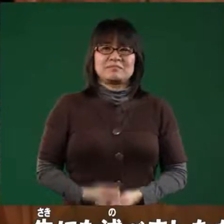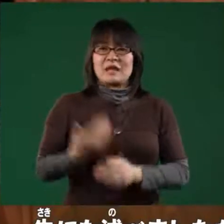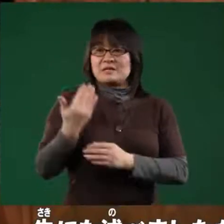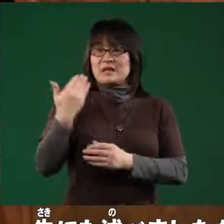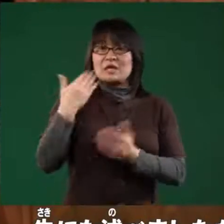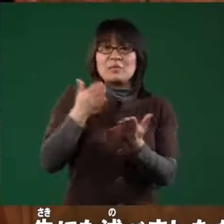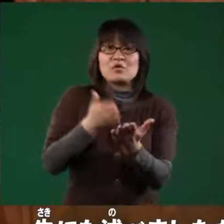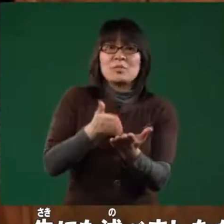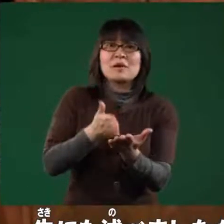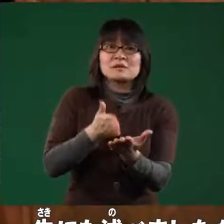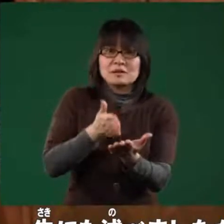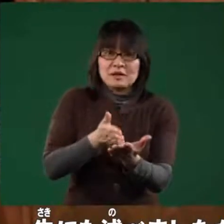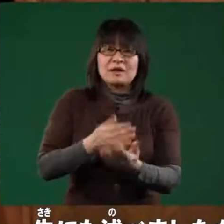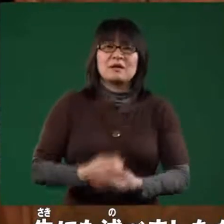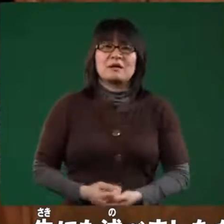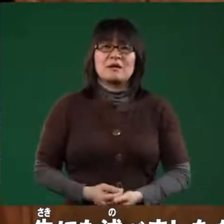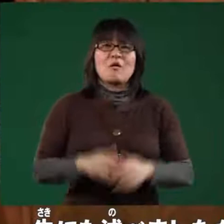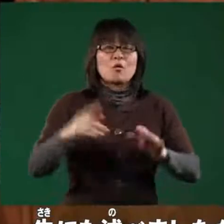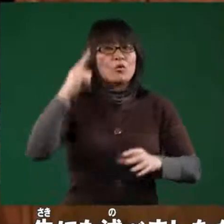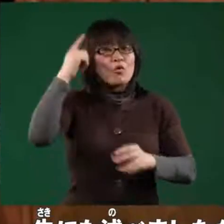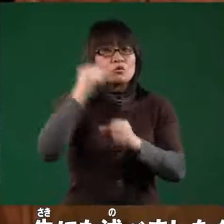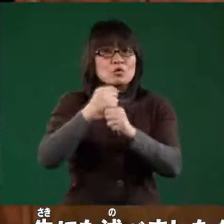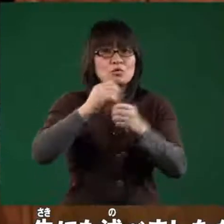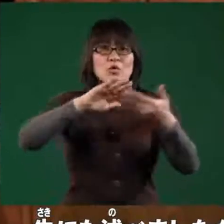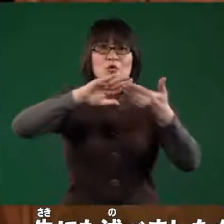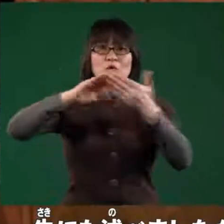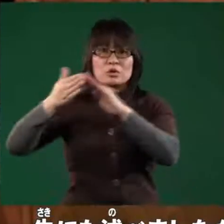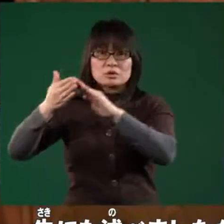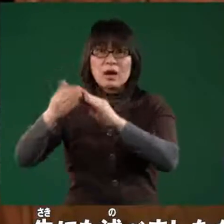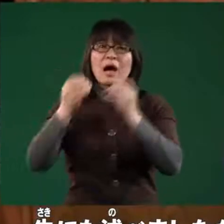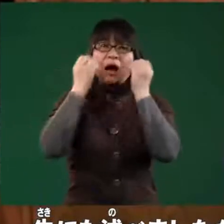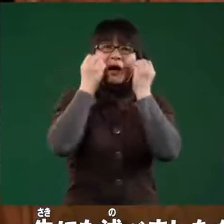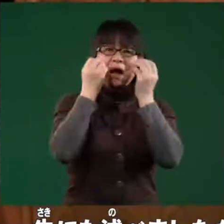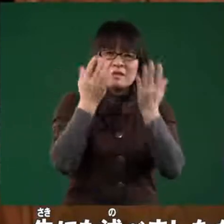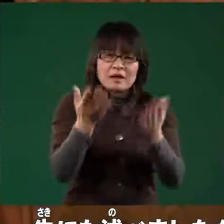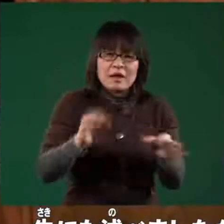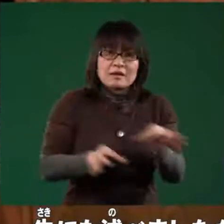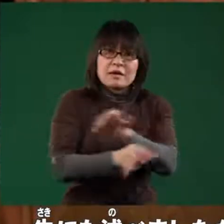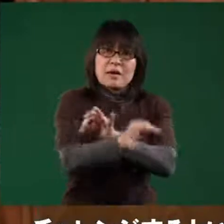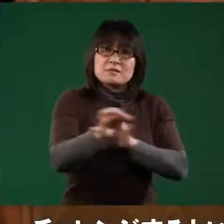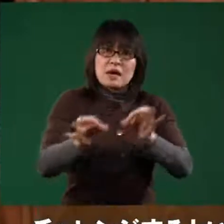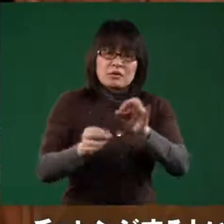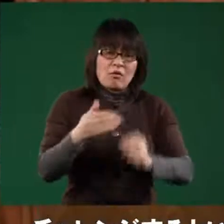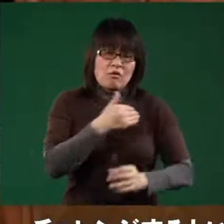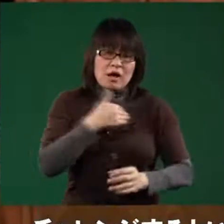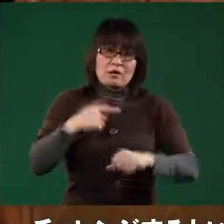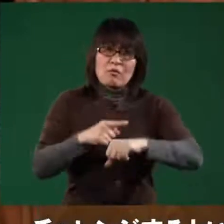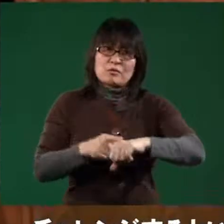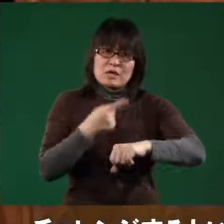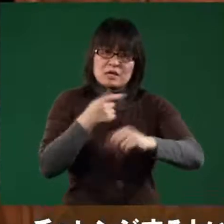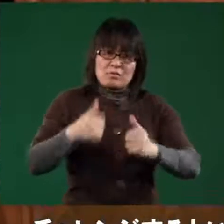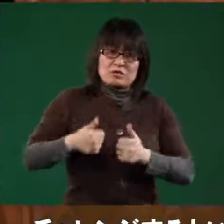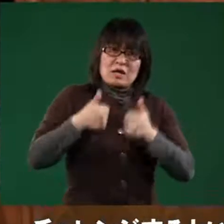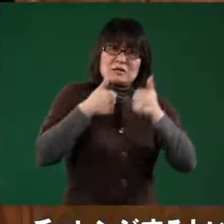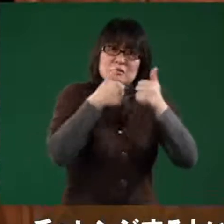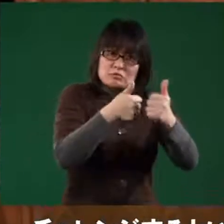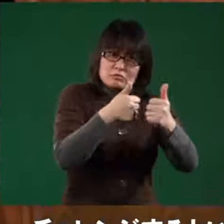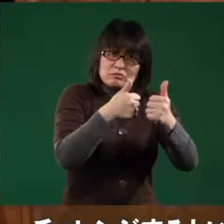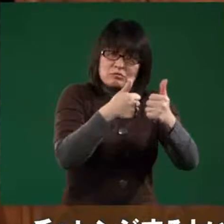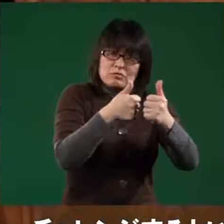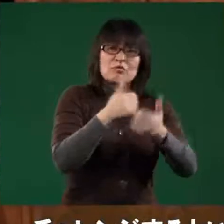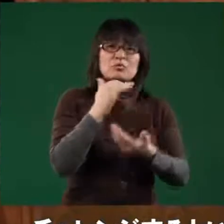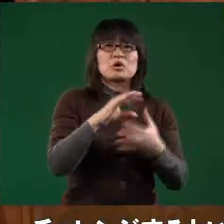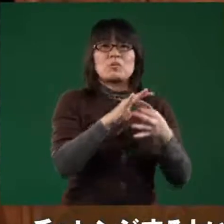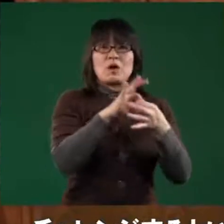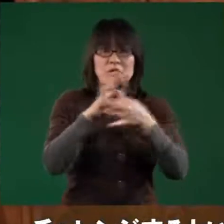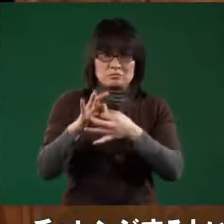先にも述べましたけれども、この創造都市は新たな経済の可能性にチャレンジをするということでもあります